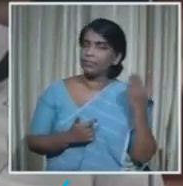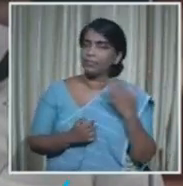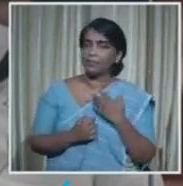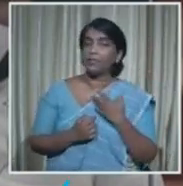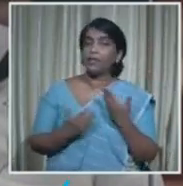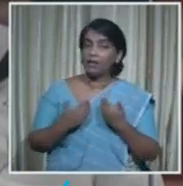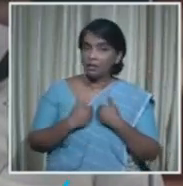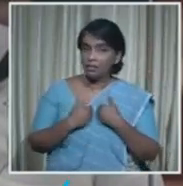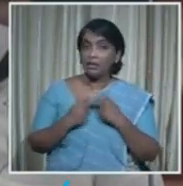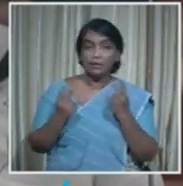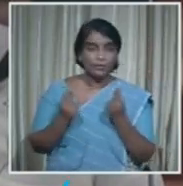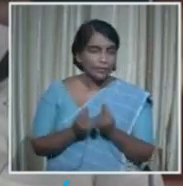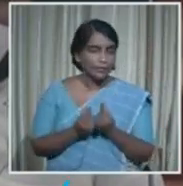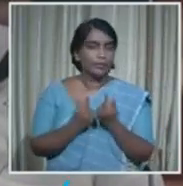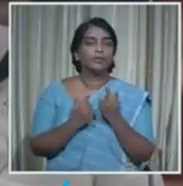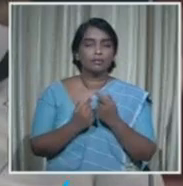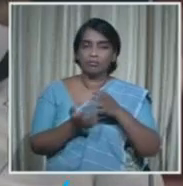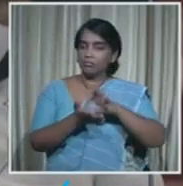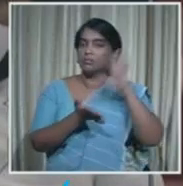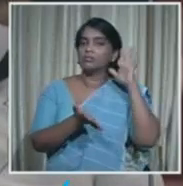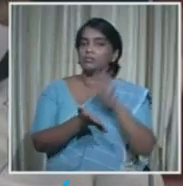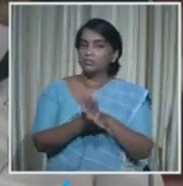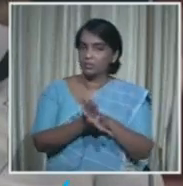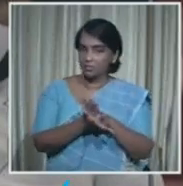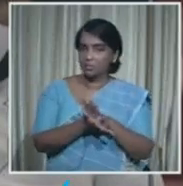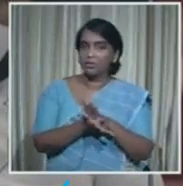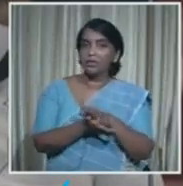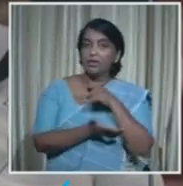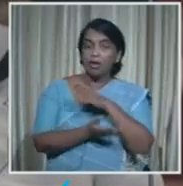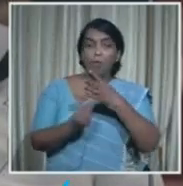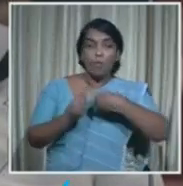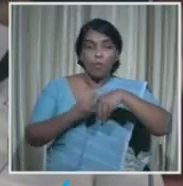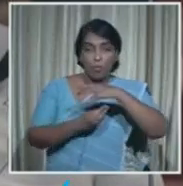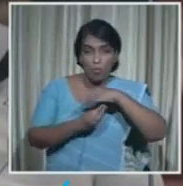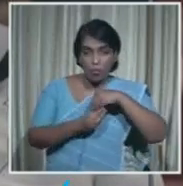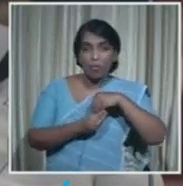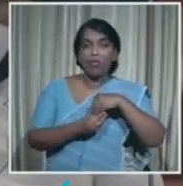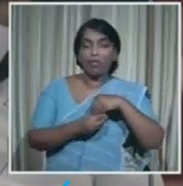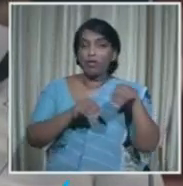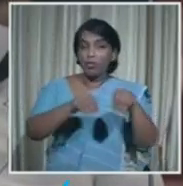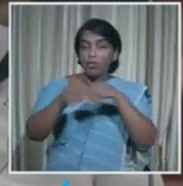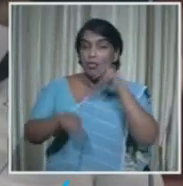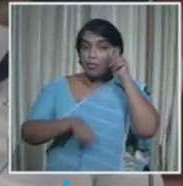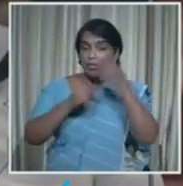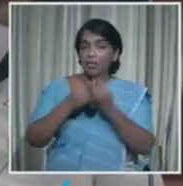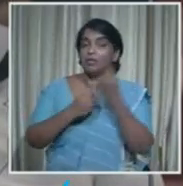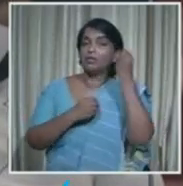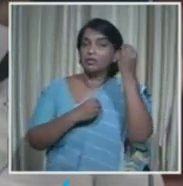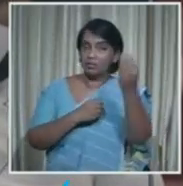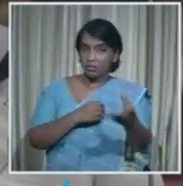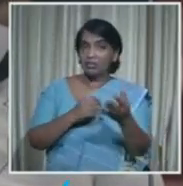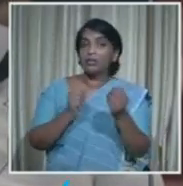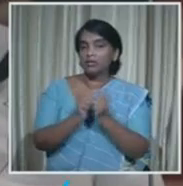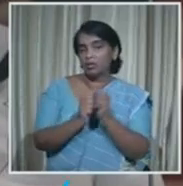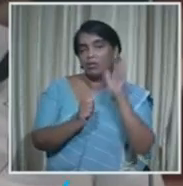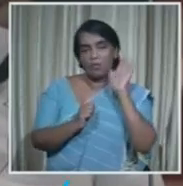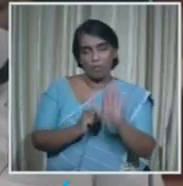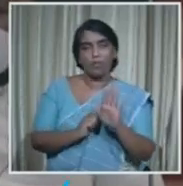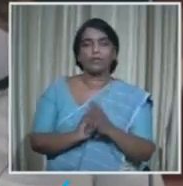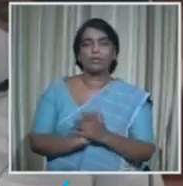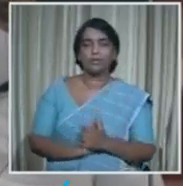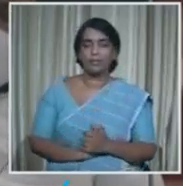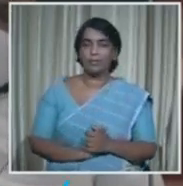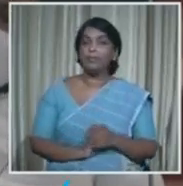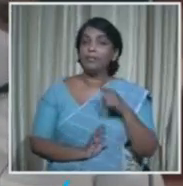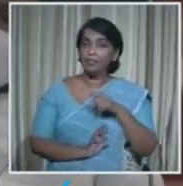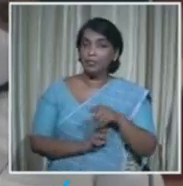අපි කඩිනමි තීන්දුවක් අරගෙන මේ පොහොර ටික ගොවි ජනතාවට ලබා දීම සිදු කළ යුතුමයි